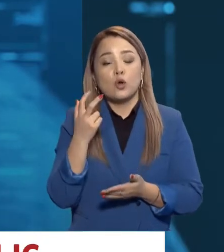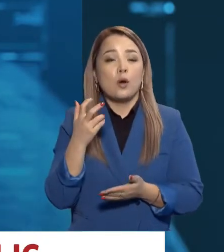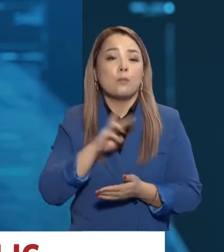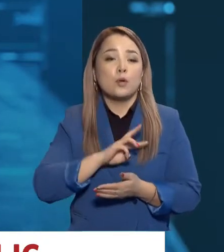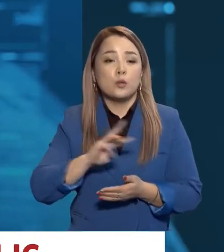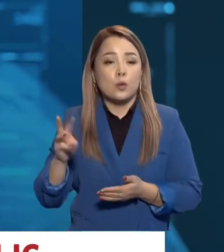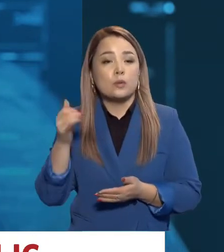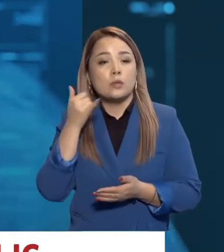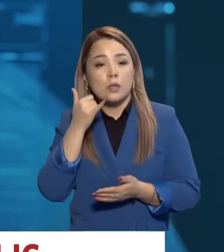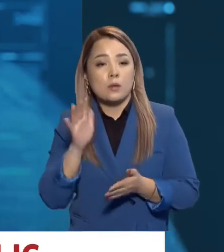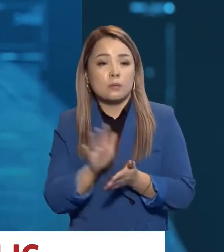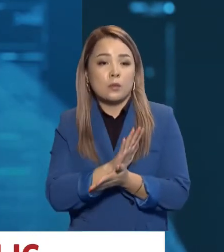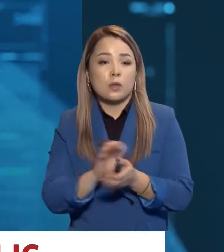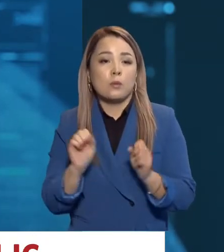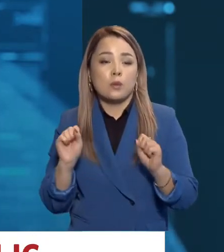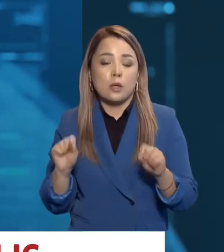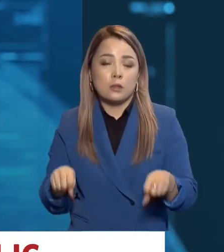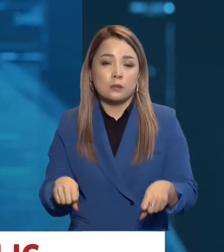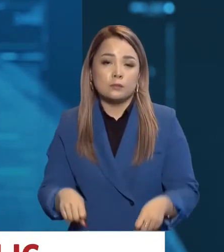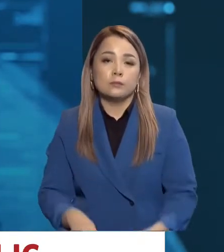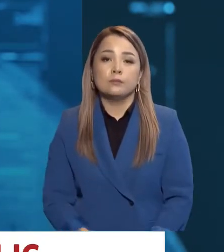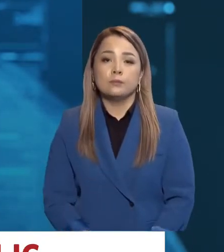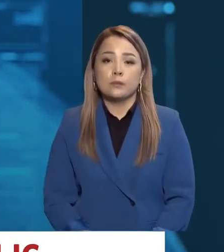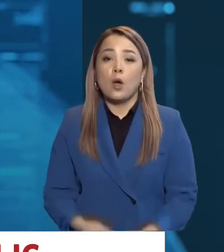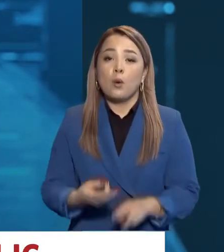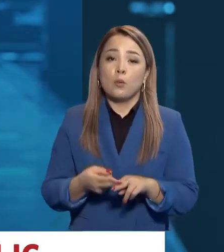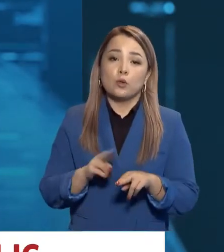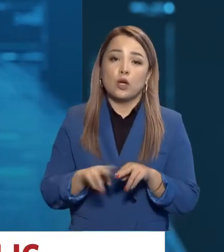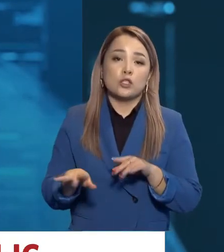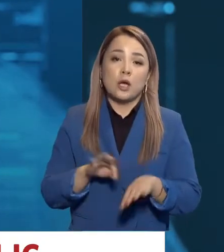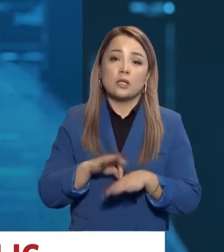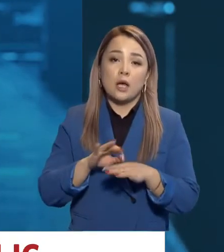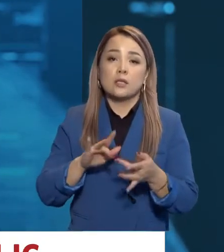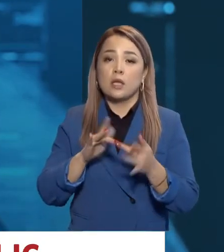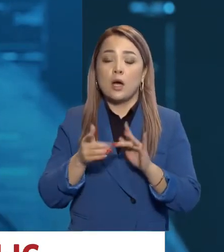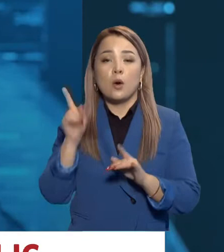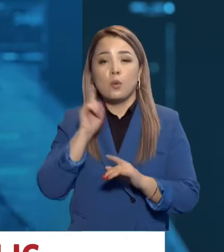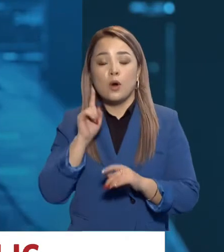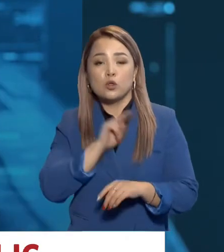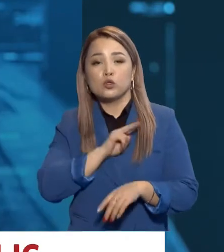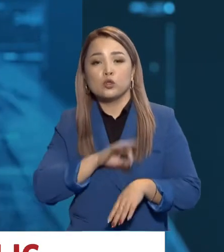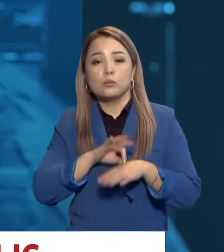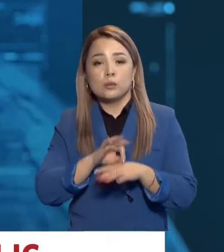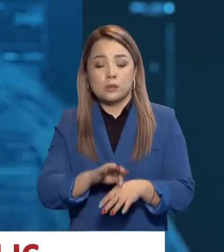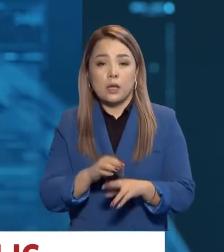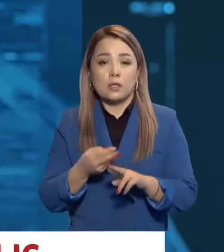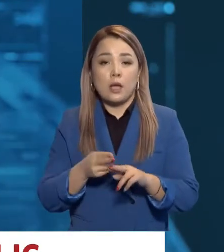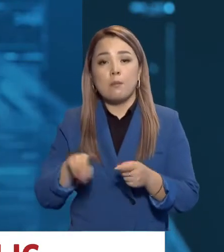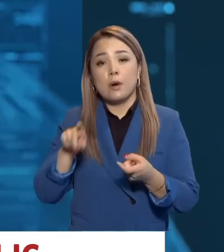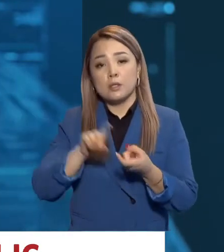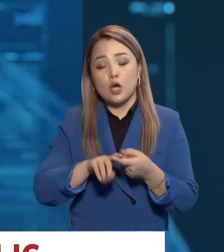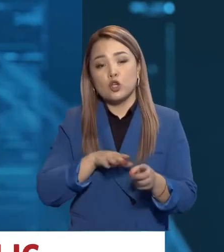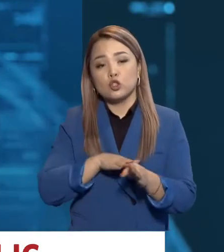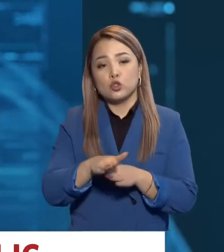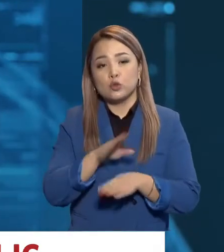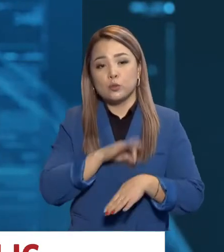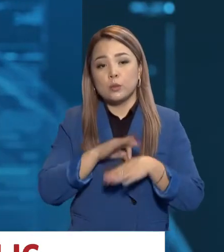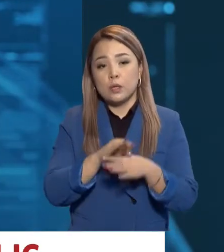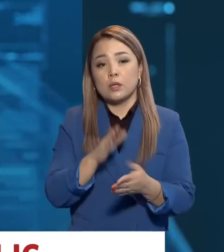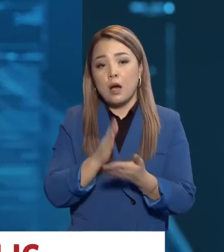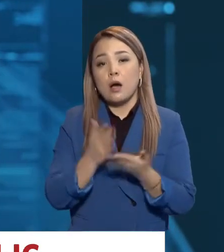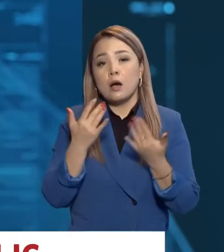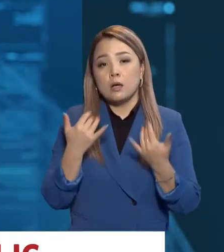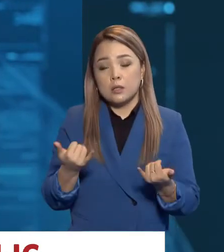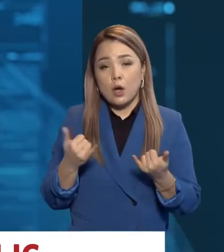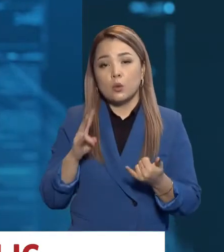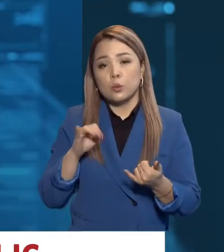минут тегін сөйлесу мүмкіндігін қарастырды. Бұл шара интернеттің уақытша жұмыс істемеуіне байланысты жүзеге асырылып отыр. Айта кетсек,